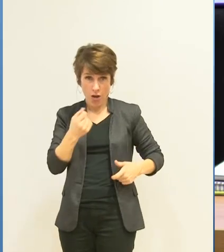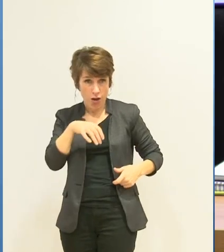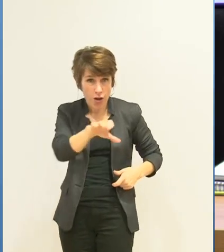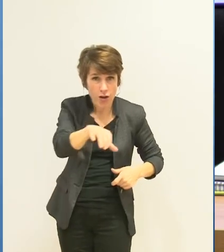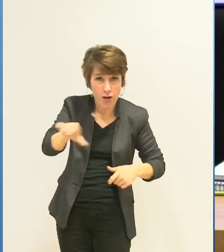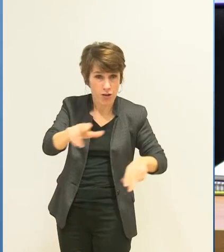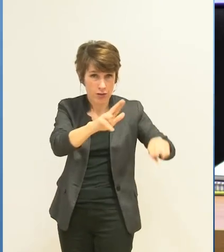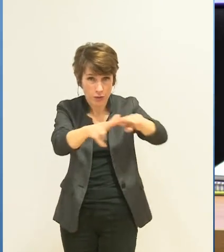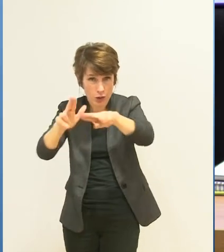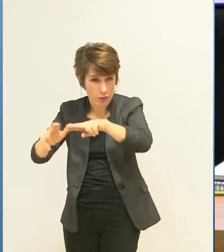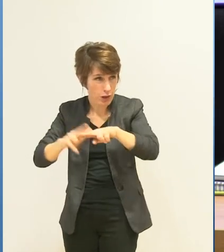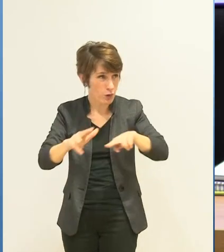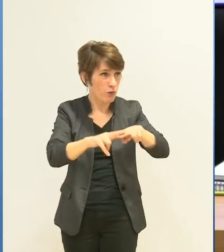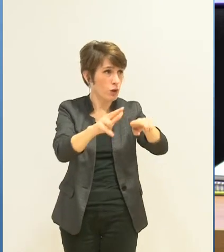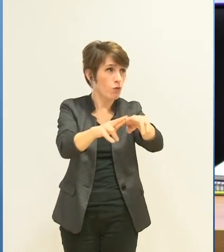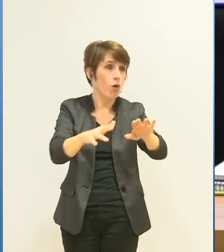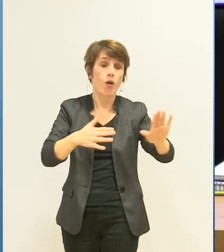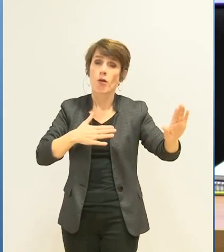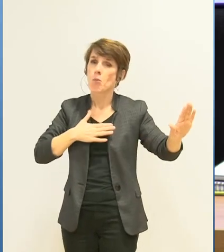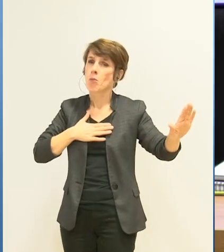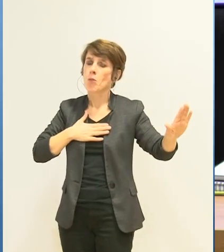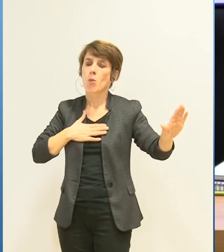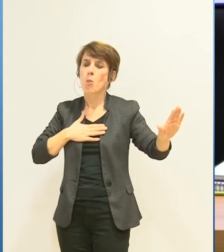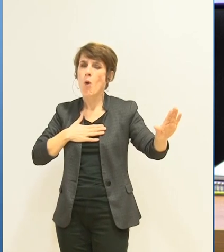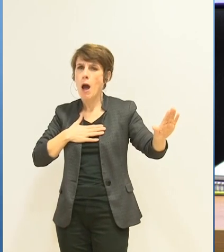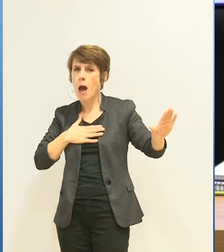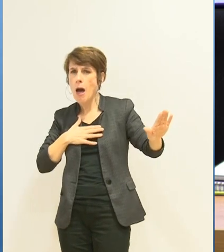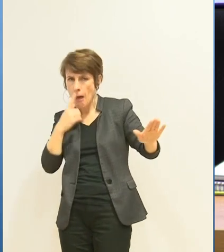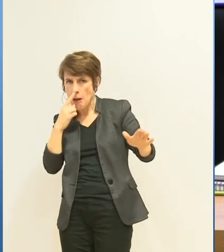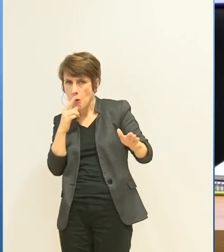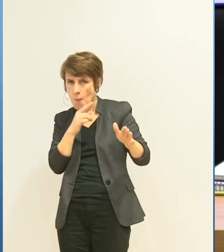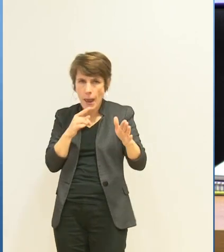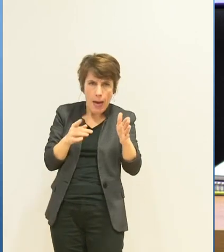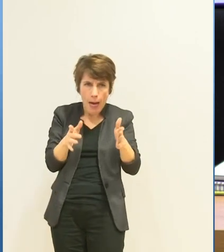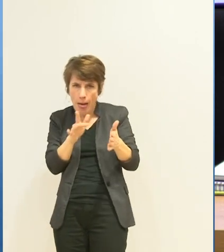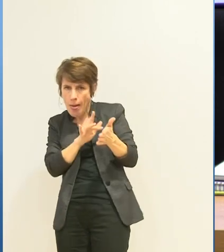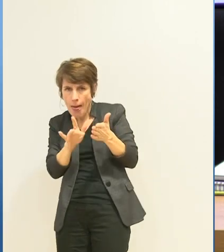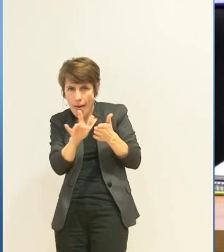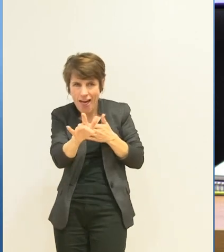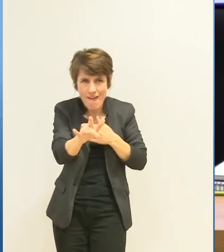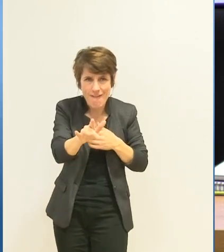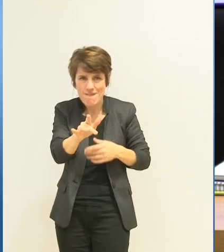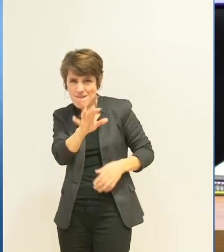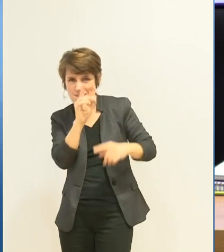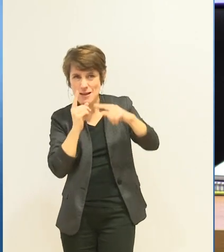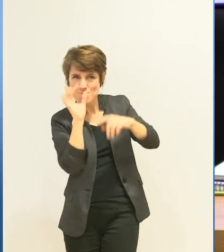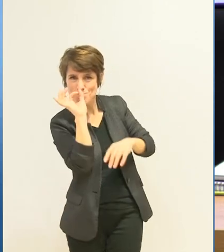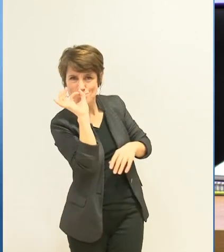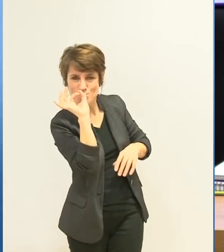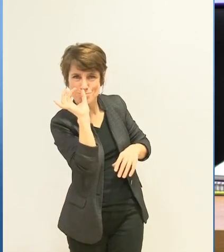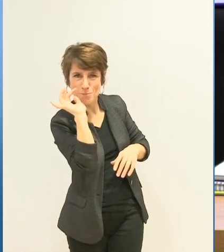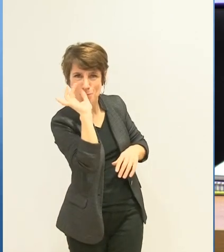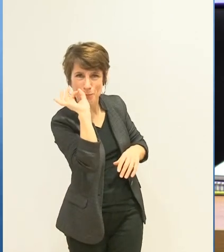malice comme jamais d'ailleurs dont les propos car entre le débat